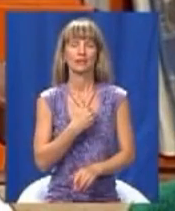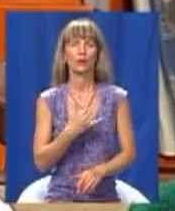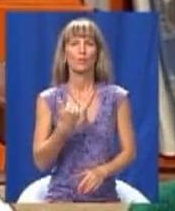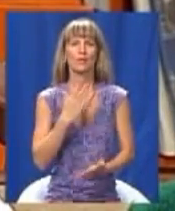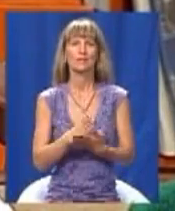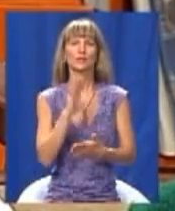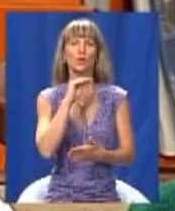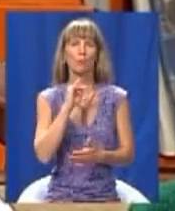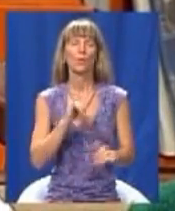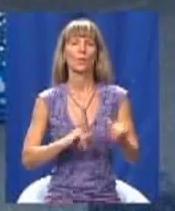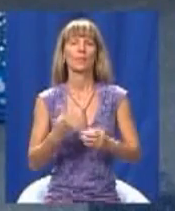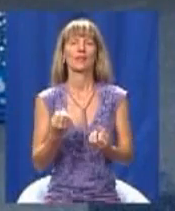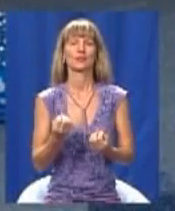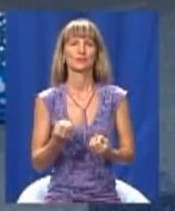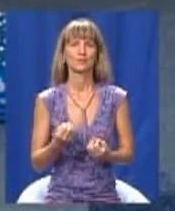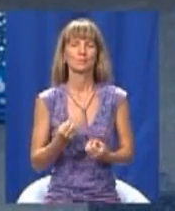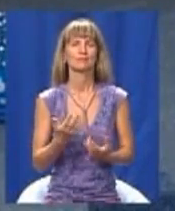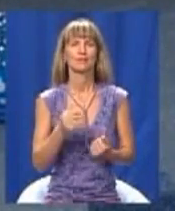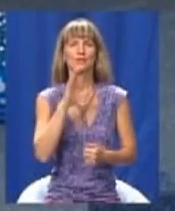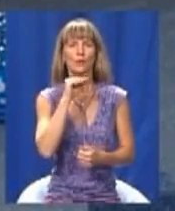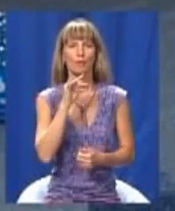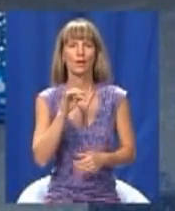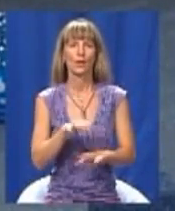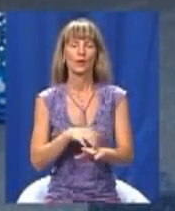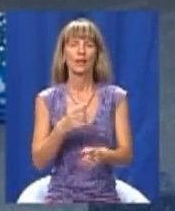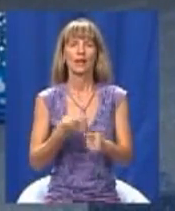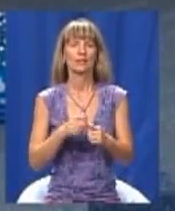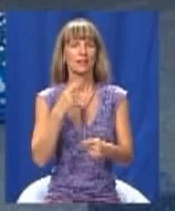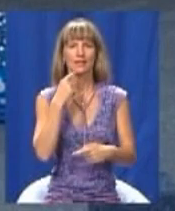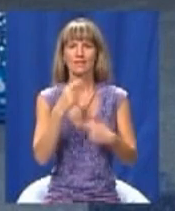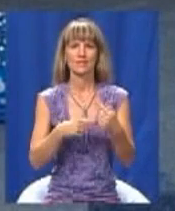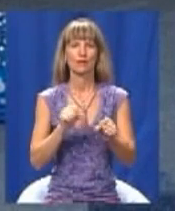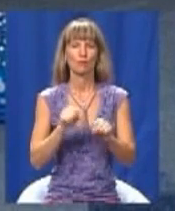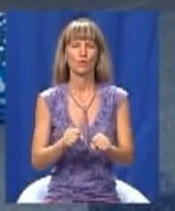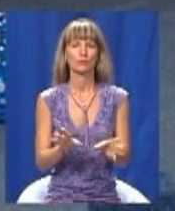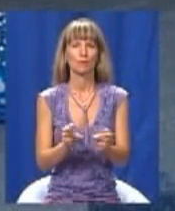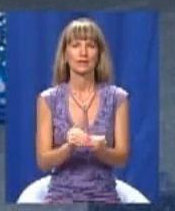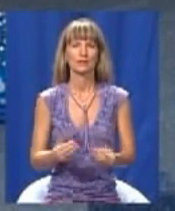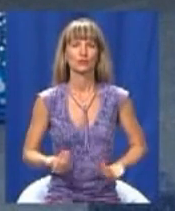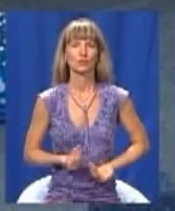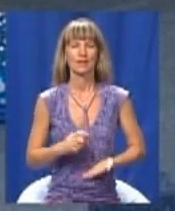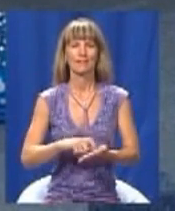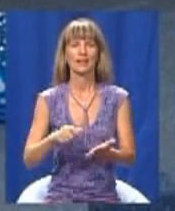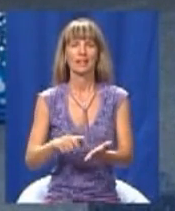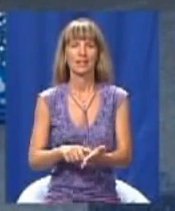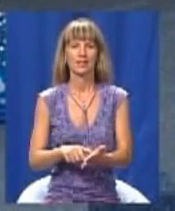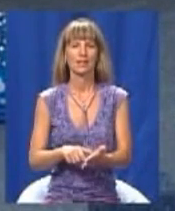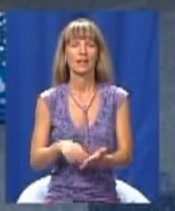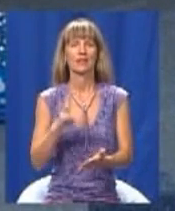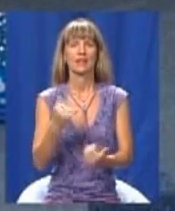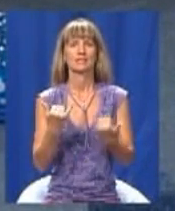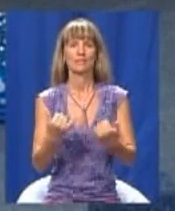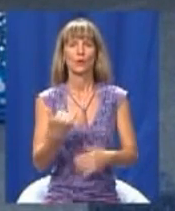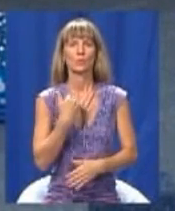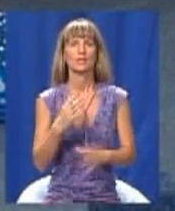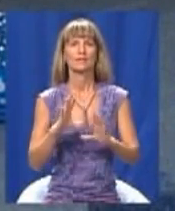собака є, куди ще кота. Ну так, дійсно, песик і котик – це не завжди можуть поладнати в квартирі. Ну, на сьогодні у нас